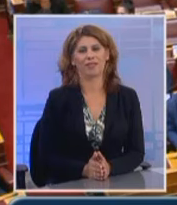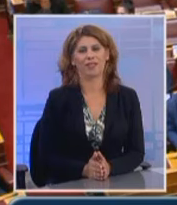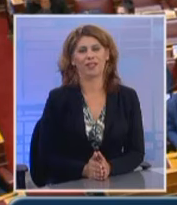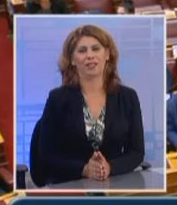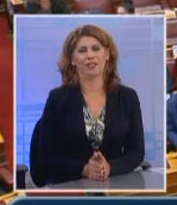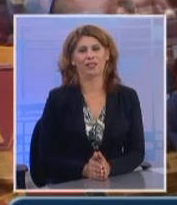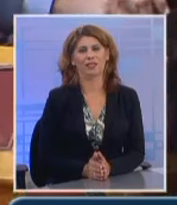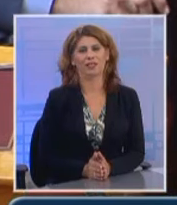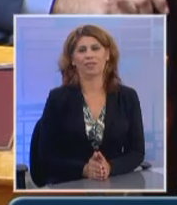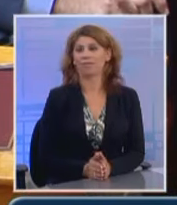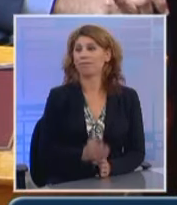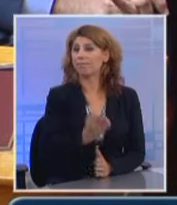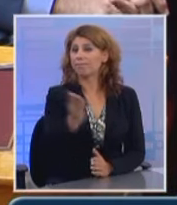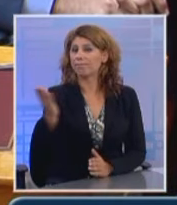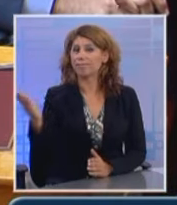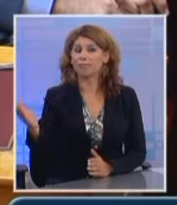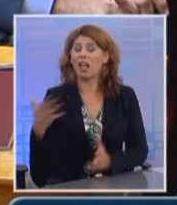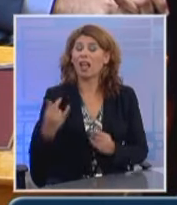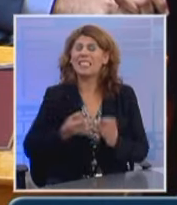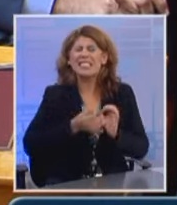Έχουν ένα σπάνιο ήθος.